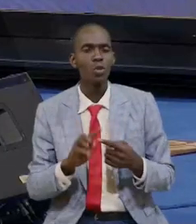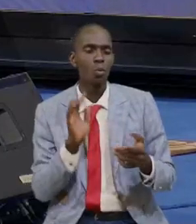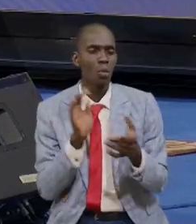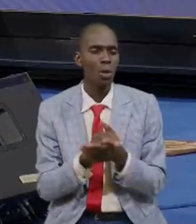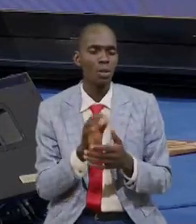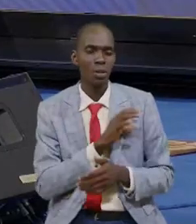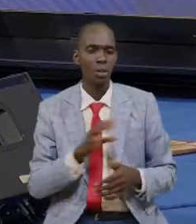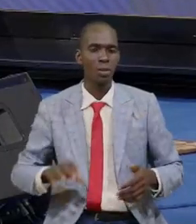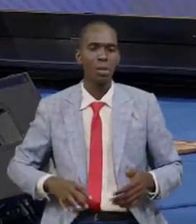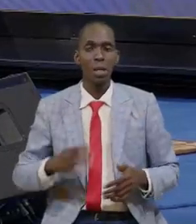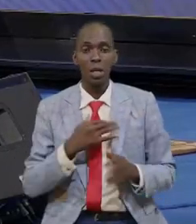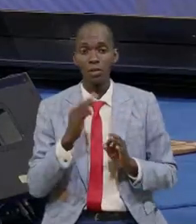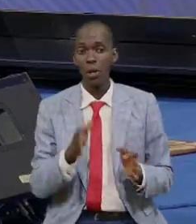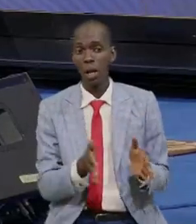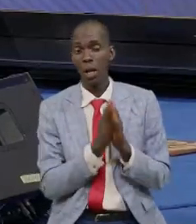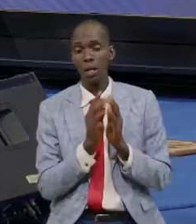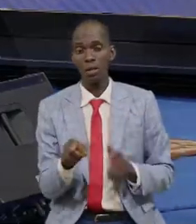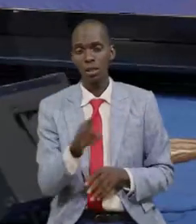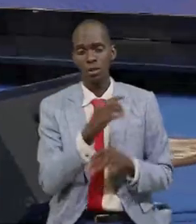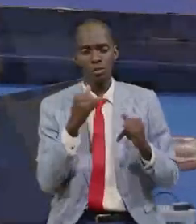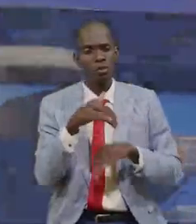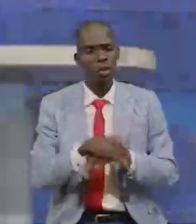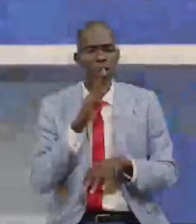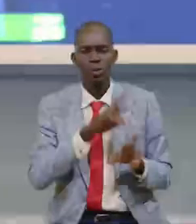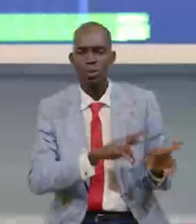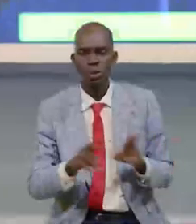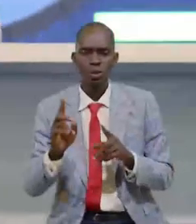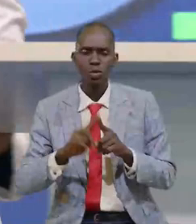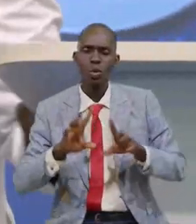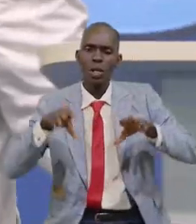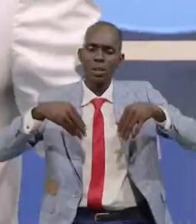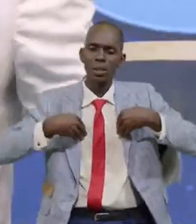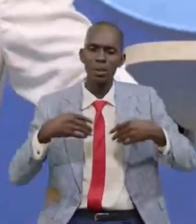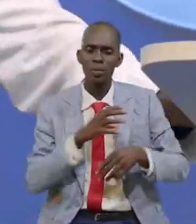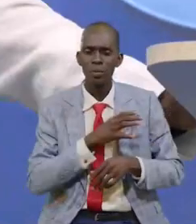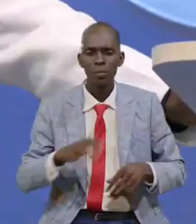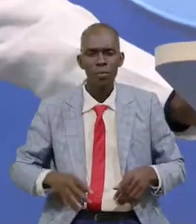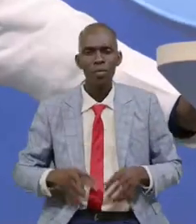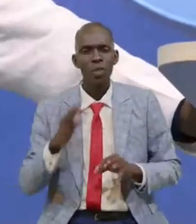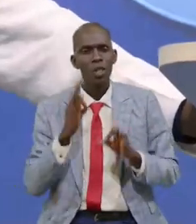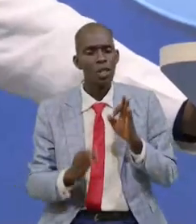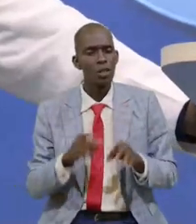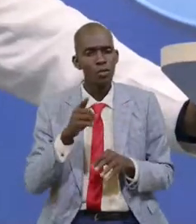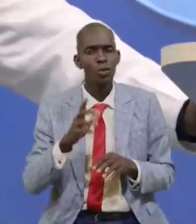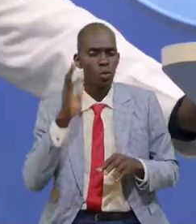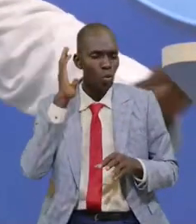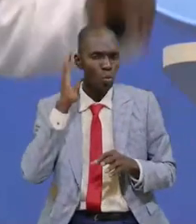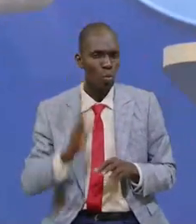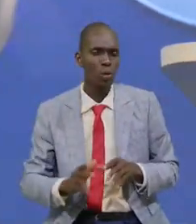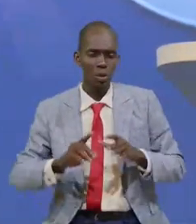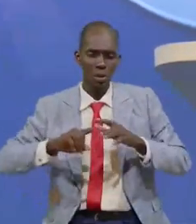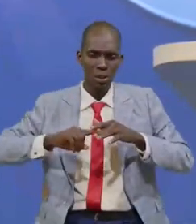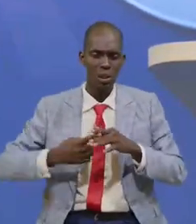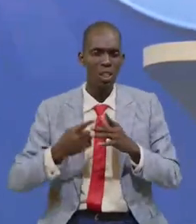À la période de préparatif, il y a des gens qui planifient se marier à Christ et se disent, ce soir si tu veux donner ta vie à Christ et si tu